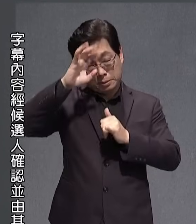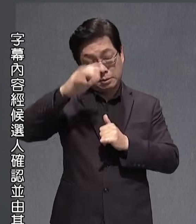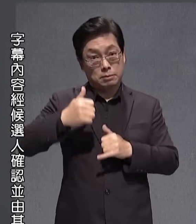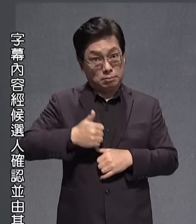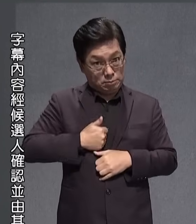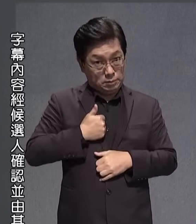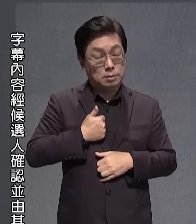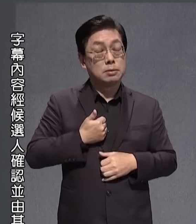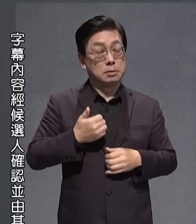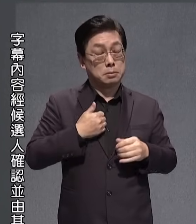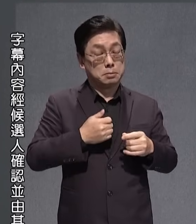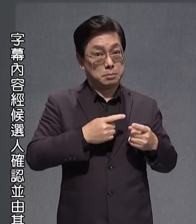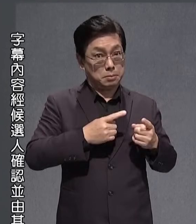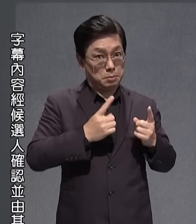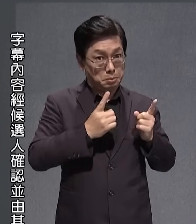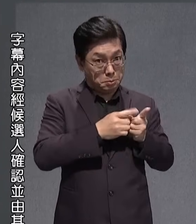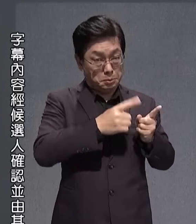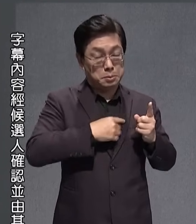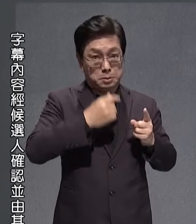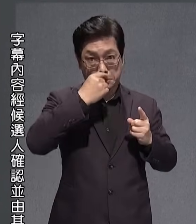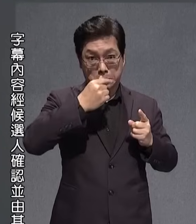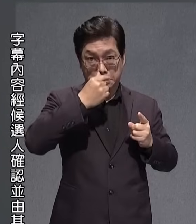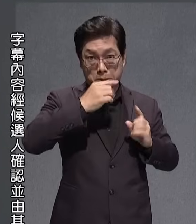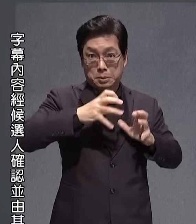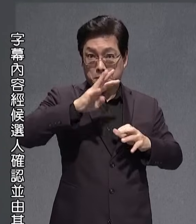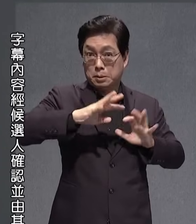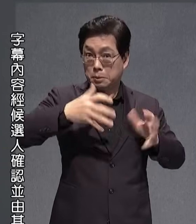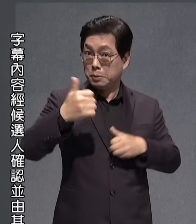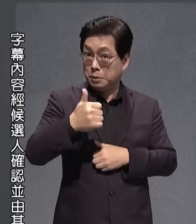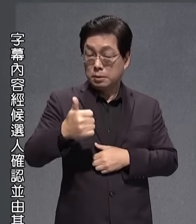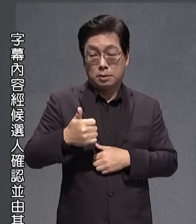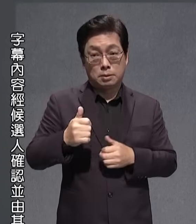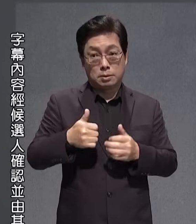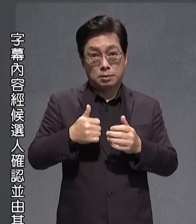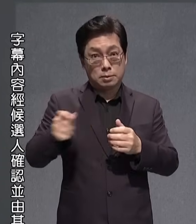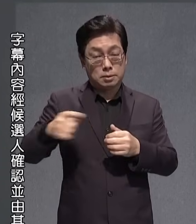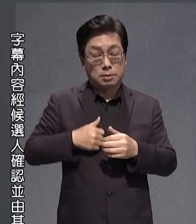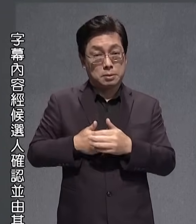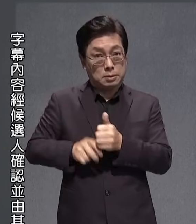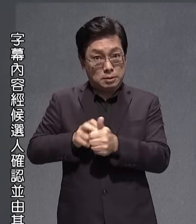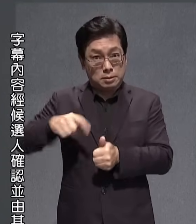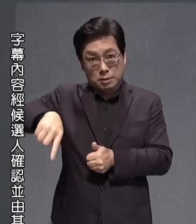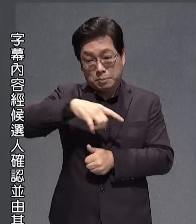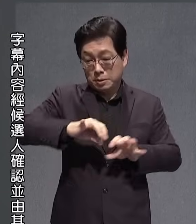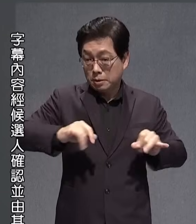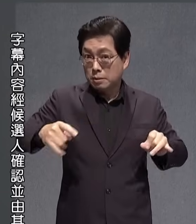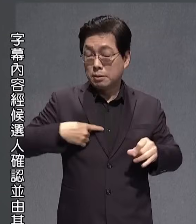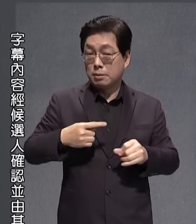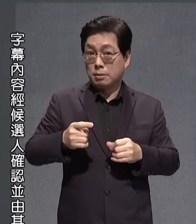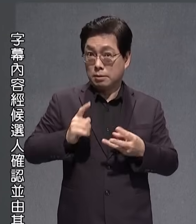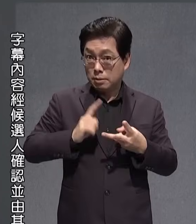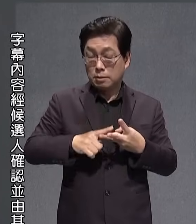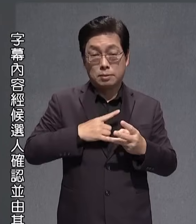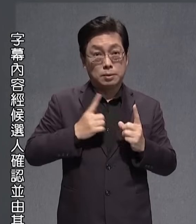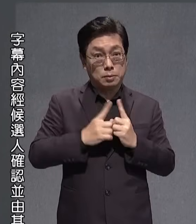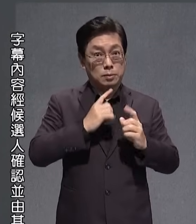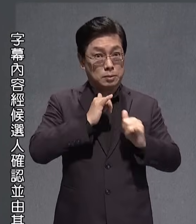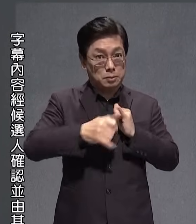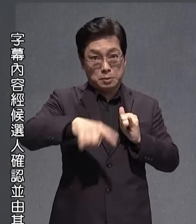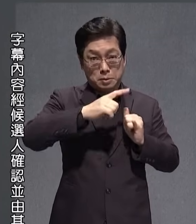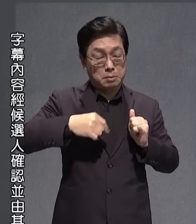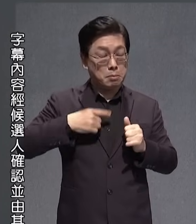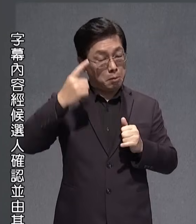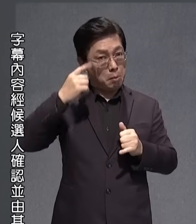得起经国先生吗？对得起生养他们这块土地吗？对得起广大的台湾人民